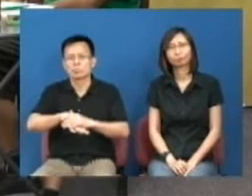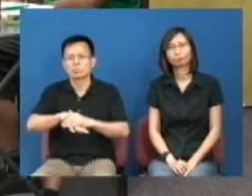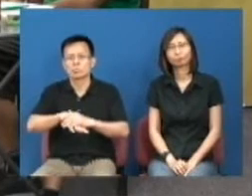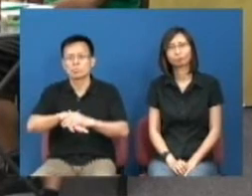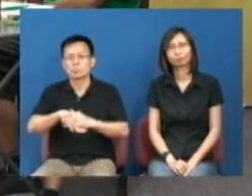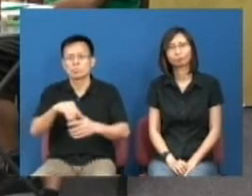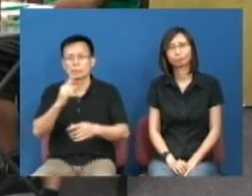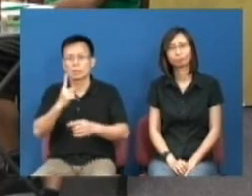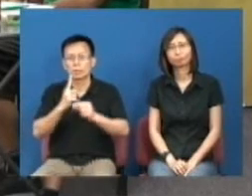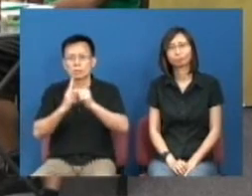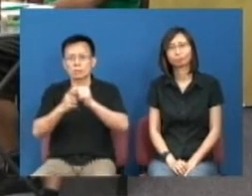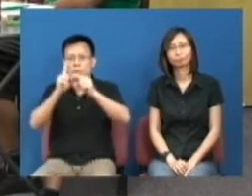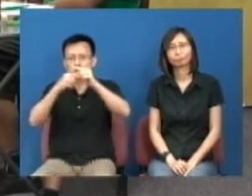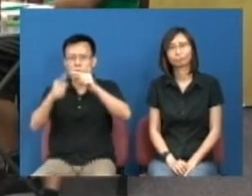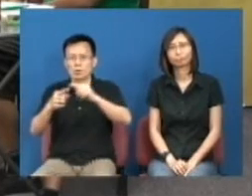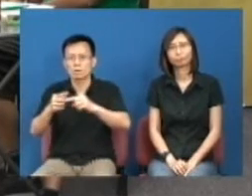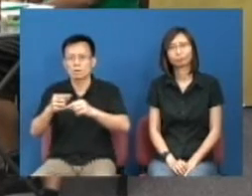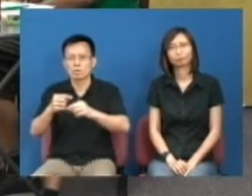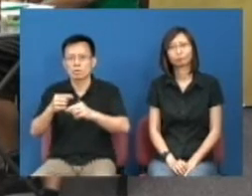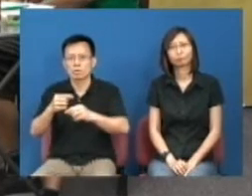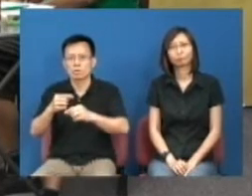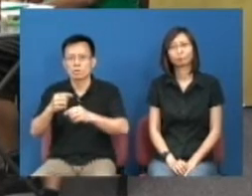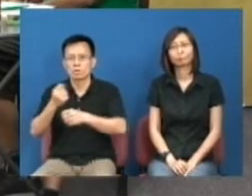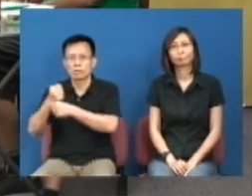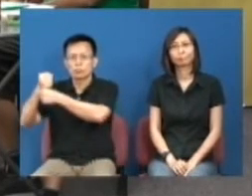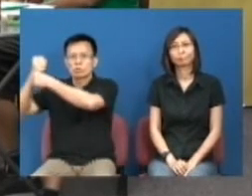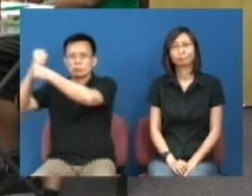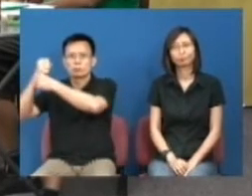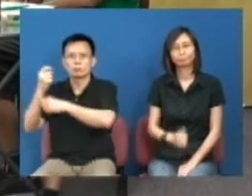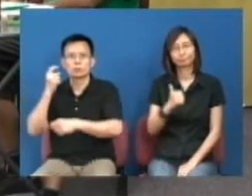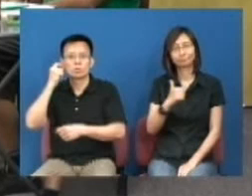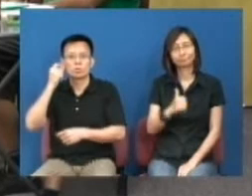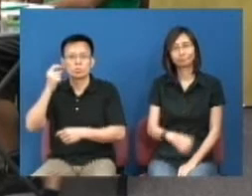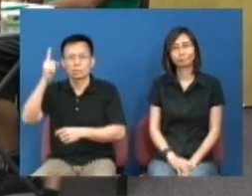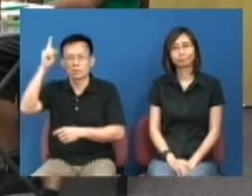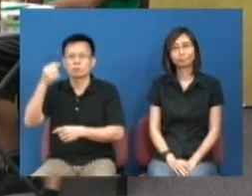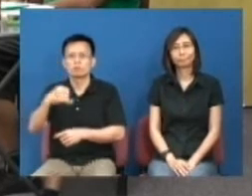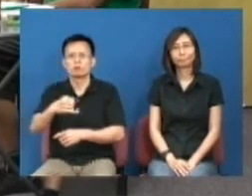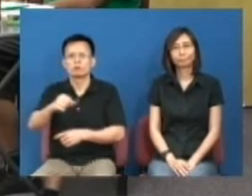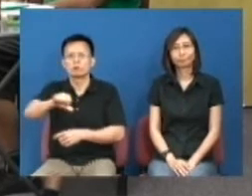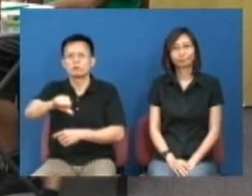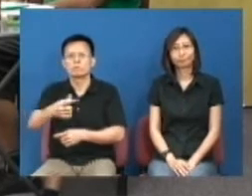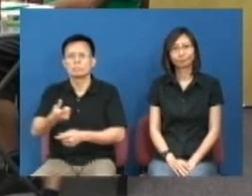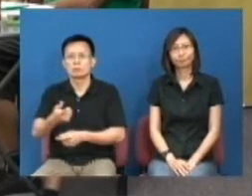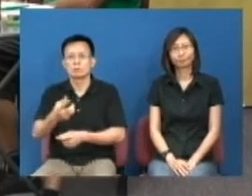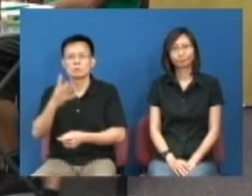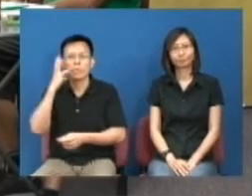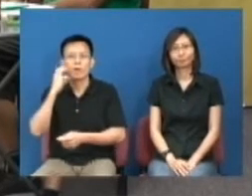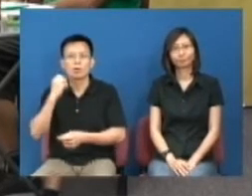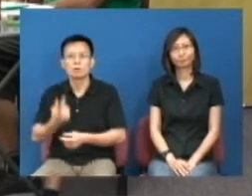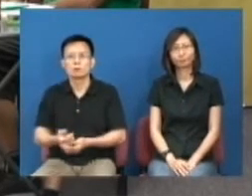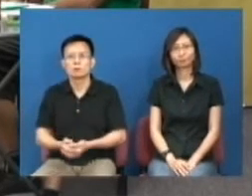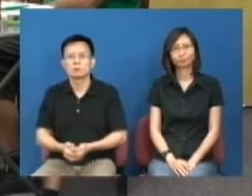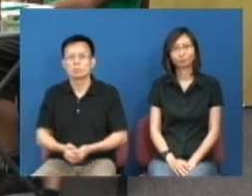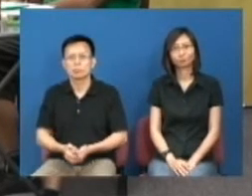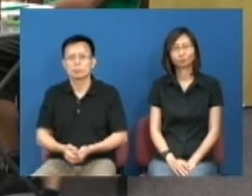嘅喺中大嗰度擺一個民主女神都唔得咧，係咪你即係有冇搞錯啊？你喺學校